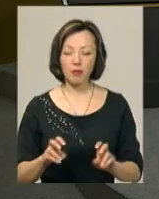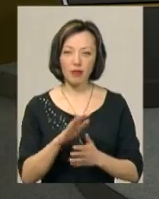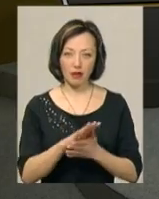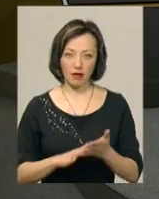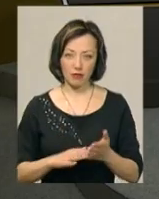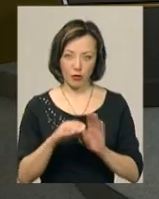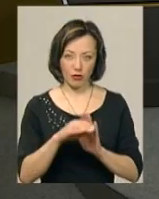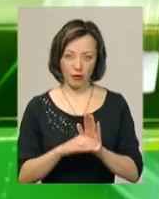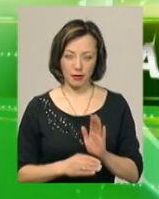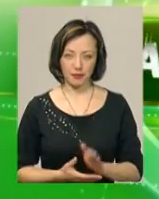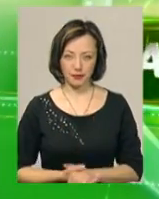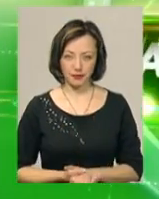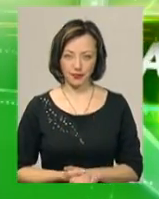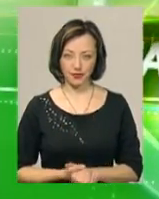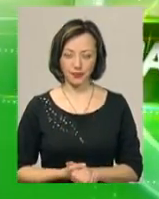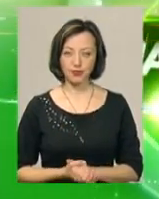програми.